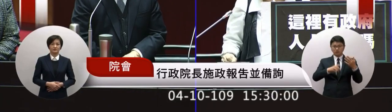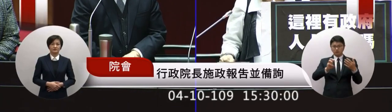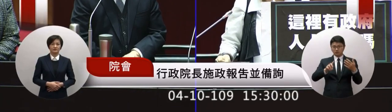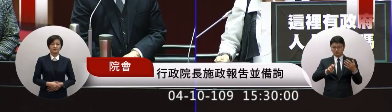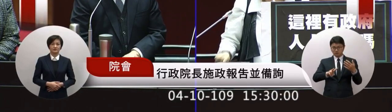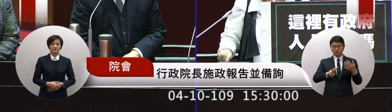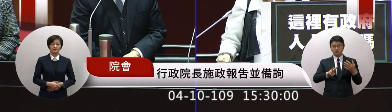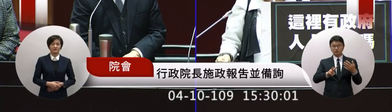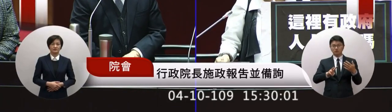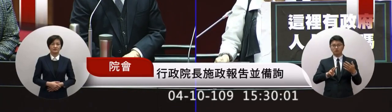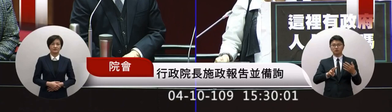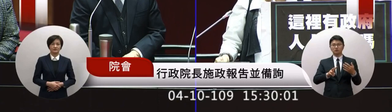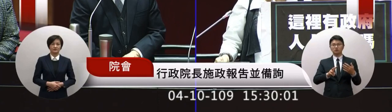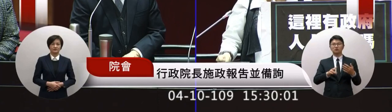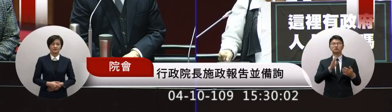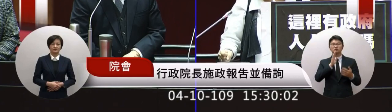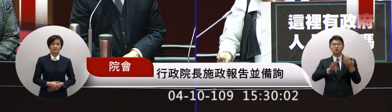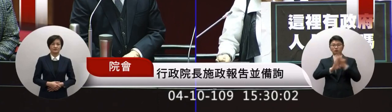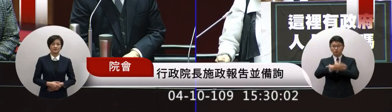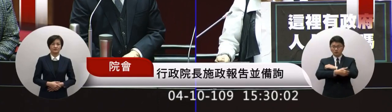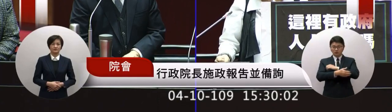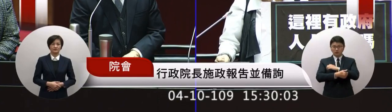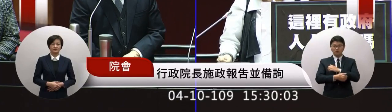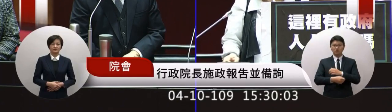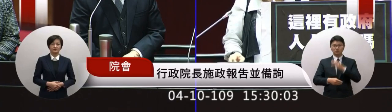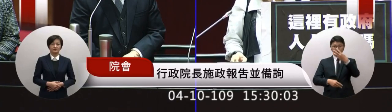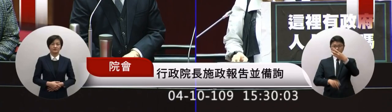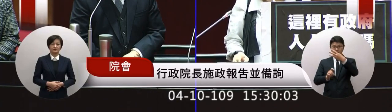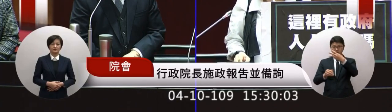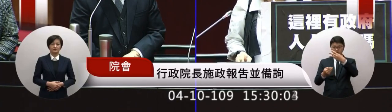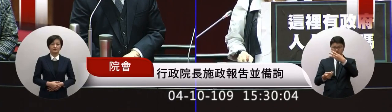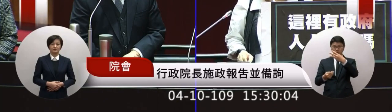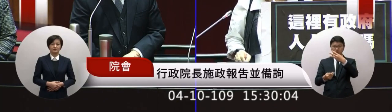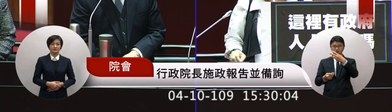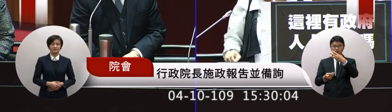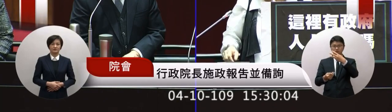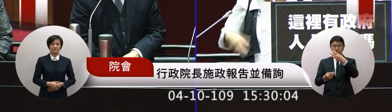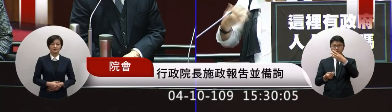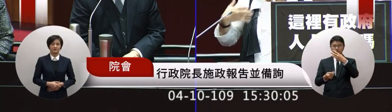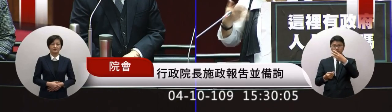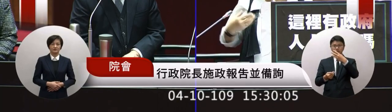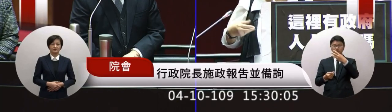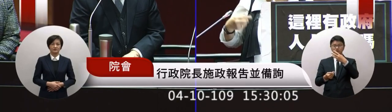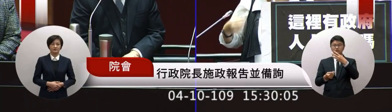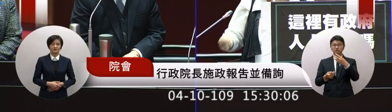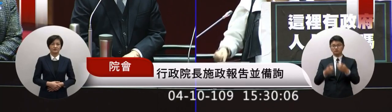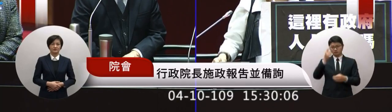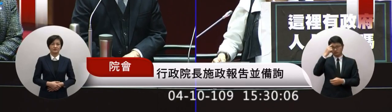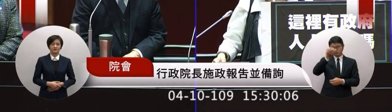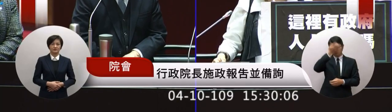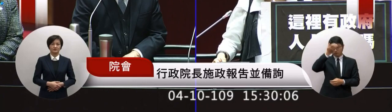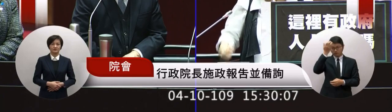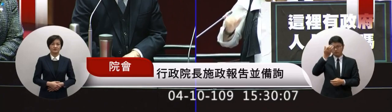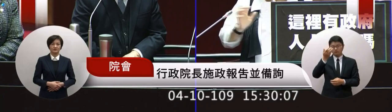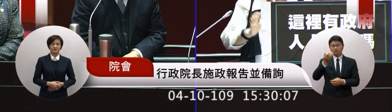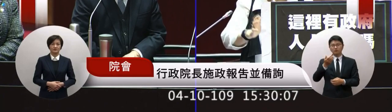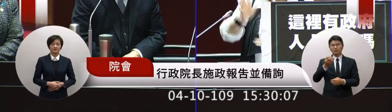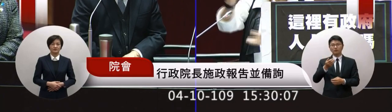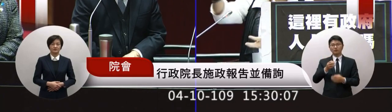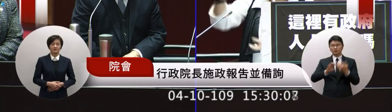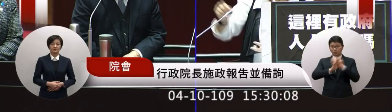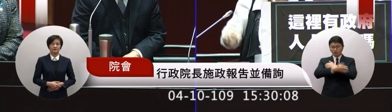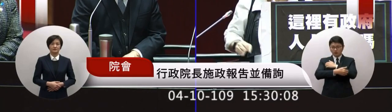是失联移工，在3月19日。我们跟发生有一个发烧的失联移工，我们